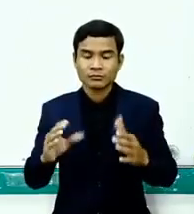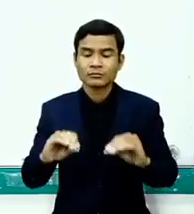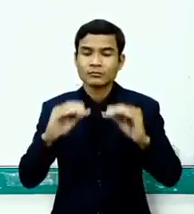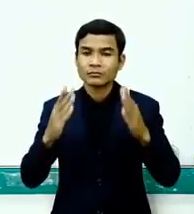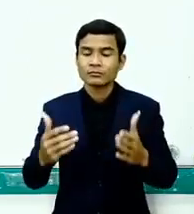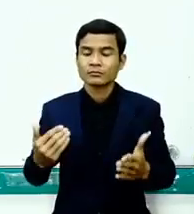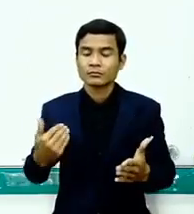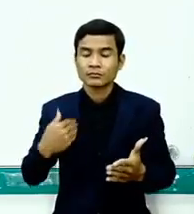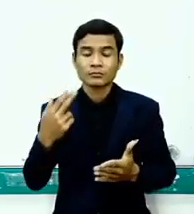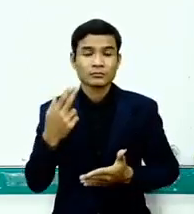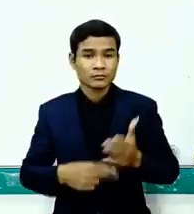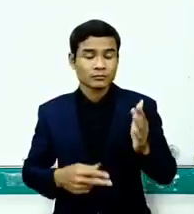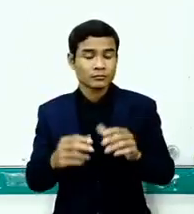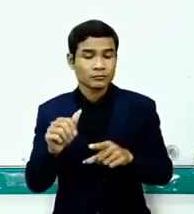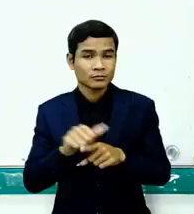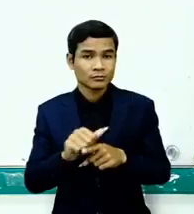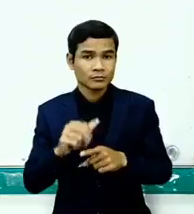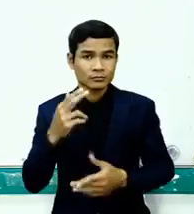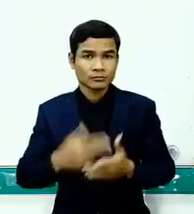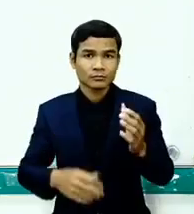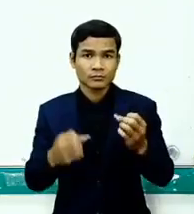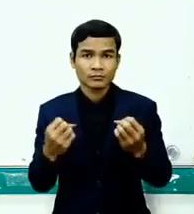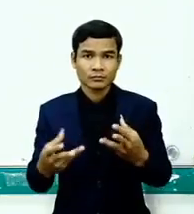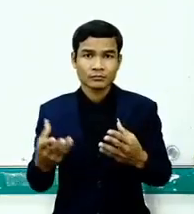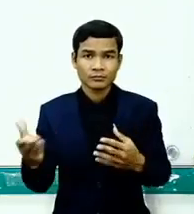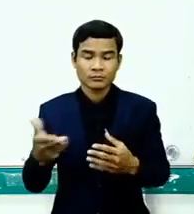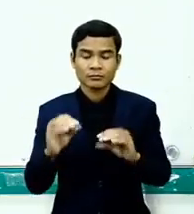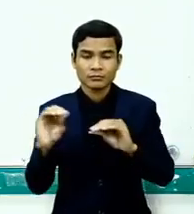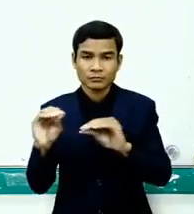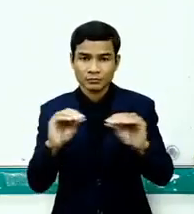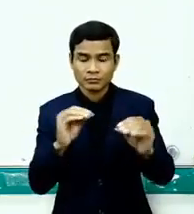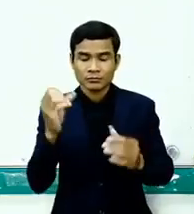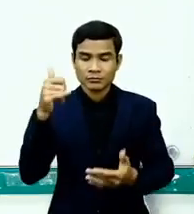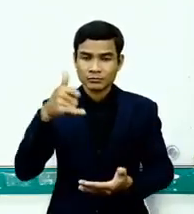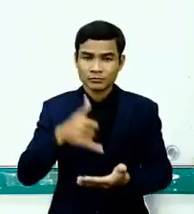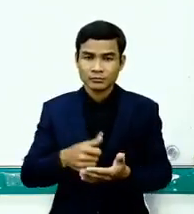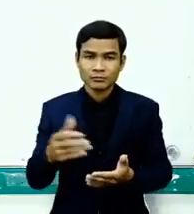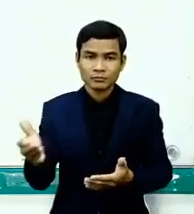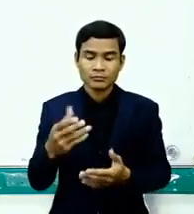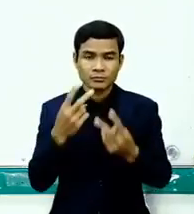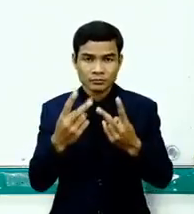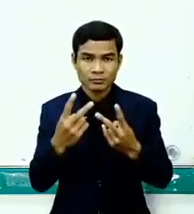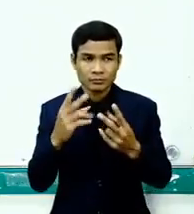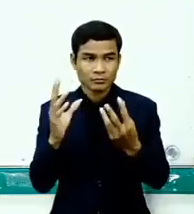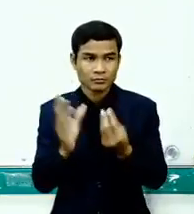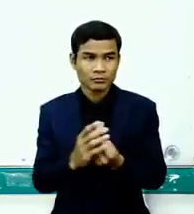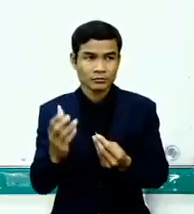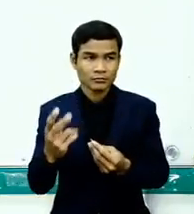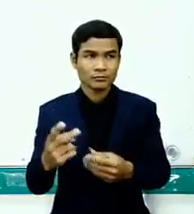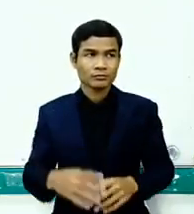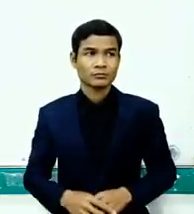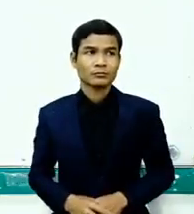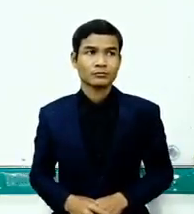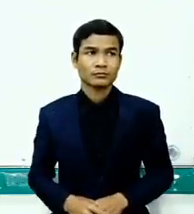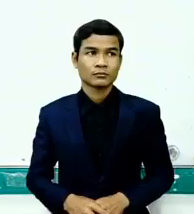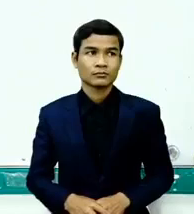នកគ្រូនឹងមានចាលំហាត់ប៉ុន្មានទៅមកបង្រៀនកូននៅថ្ងៃនេះតោះកូនកូនមើលទាំងអស់គ្នា